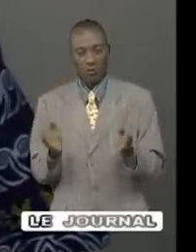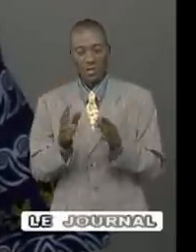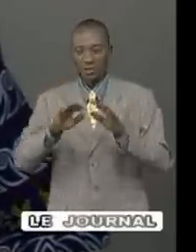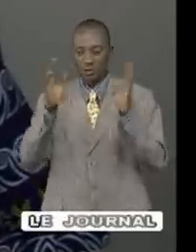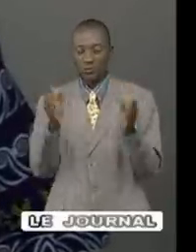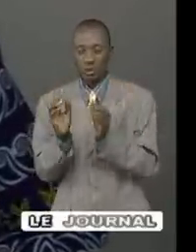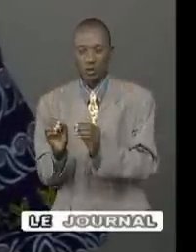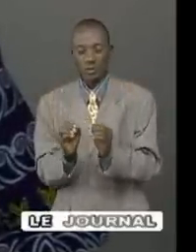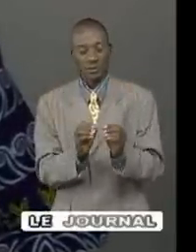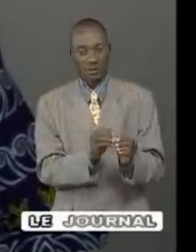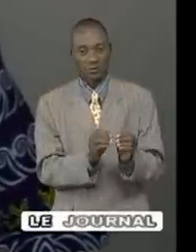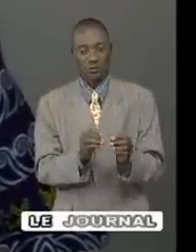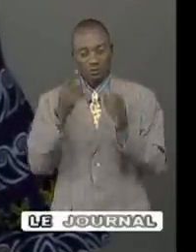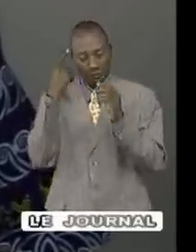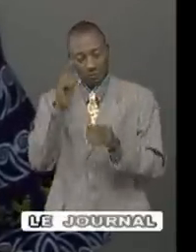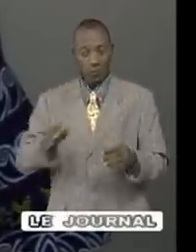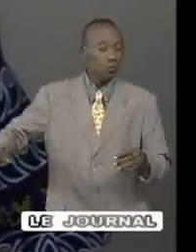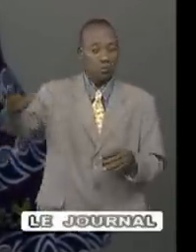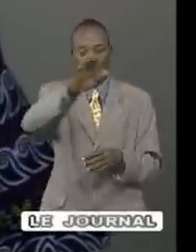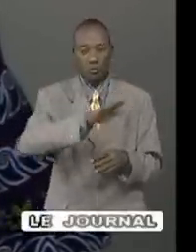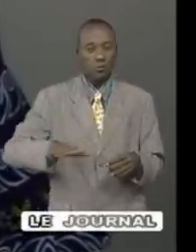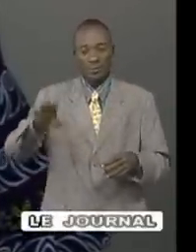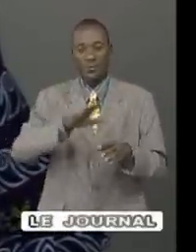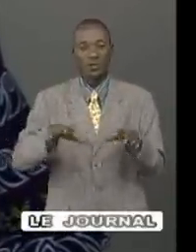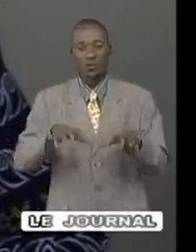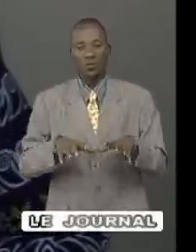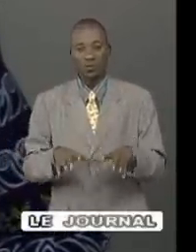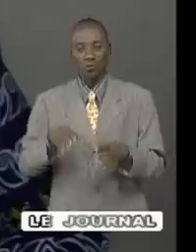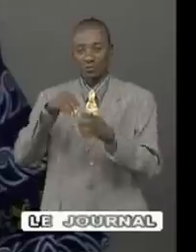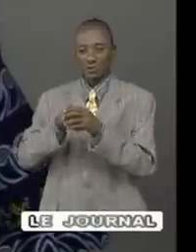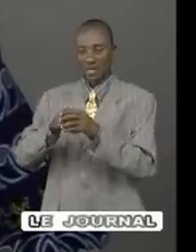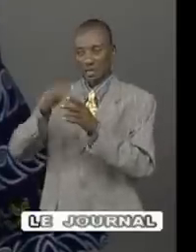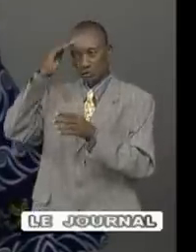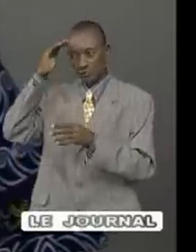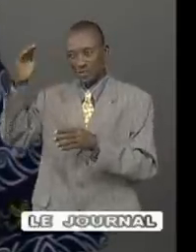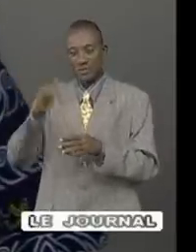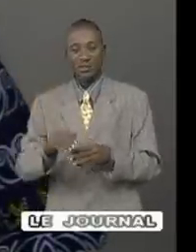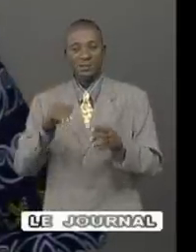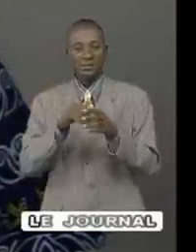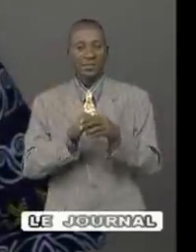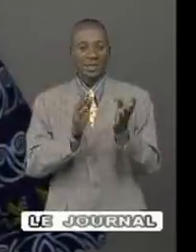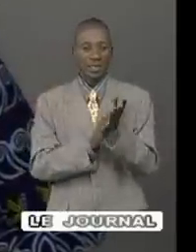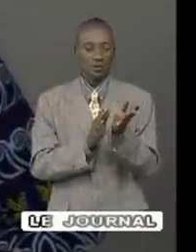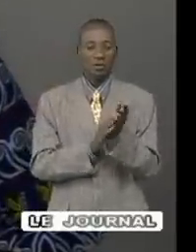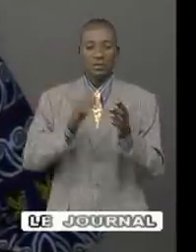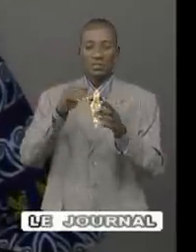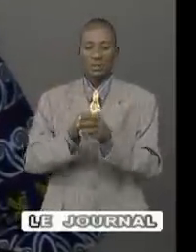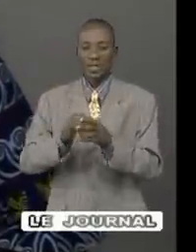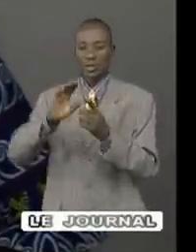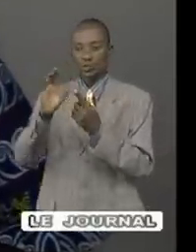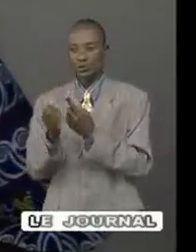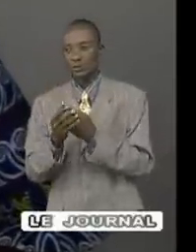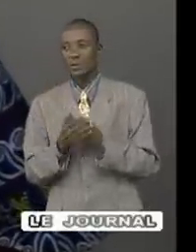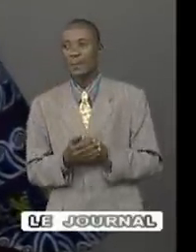toute l'étendue du territoire national, tant dans les milieux universitaires, scolaires que culturels, tant dans